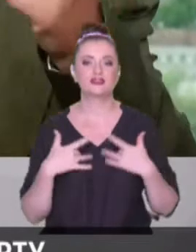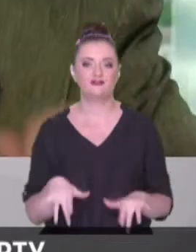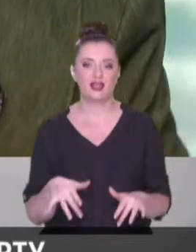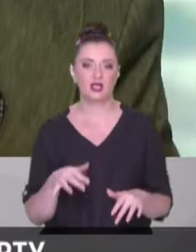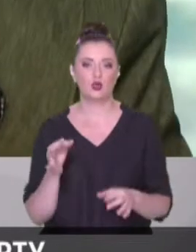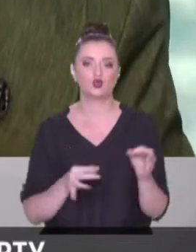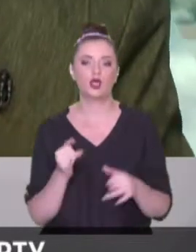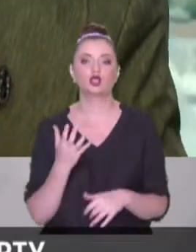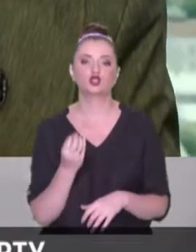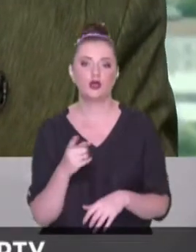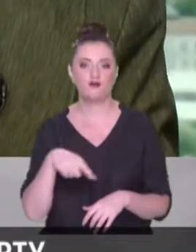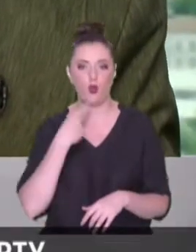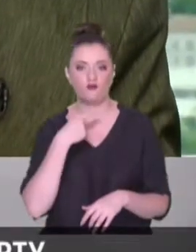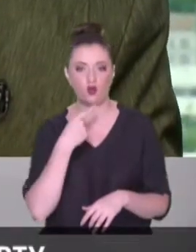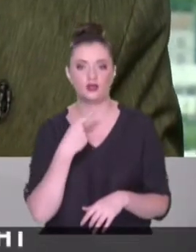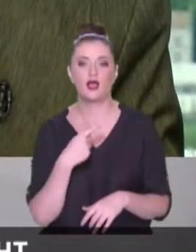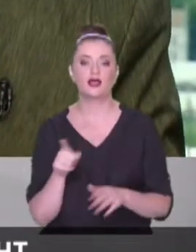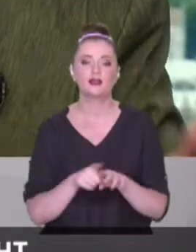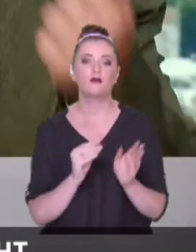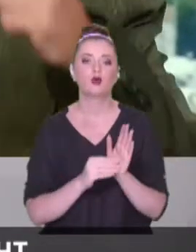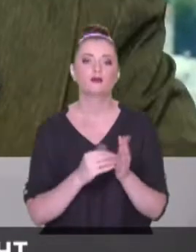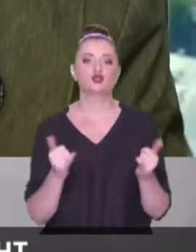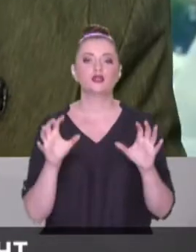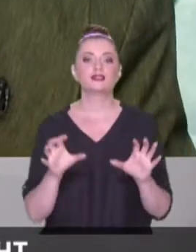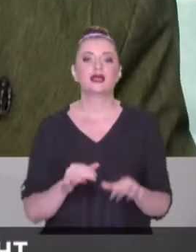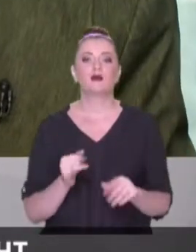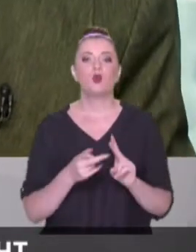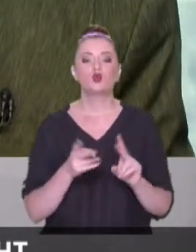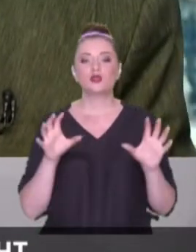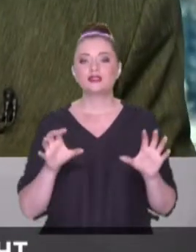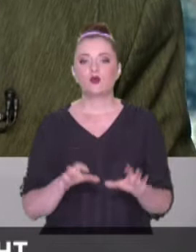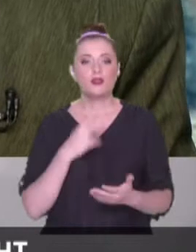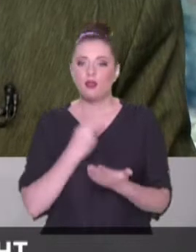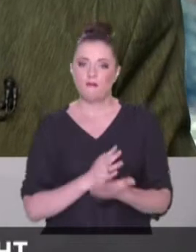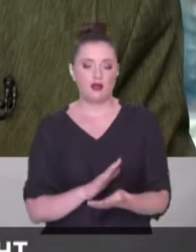те, що й ви говорите, бо так прописаний чинний закон. І, по-друге, законодавство